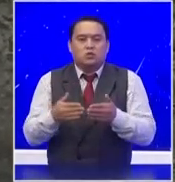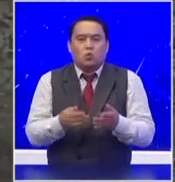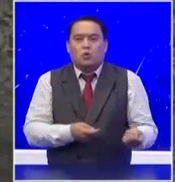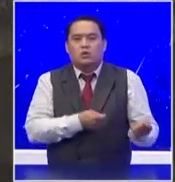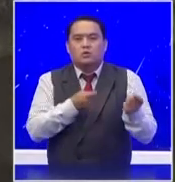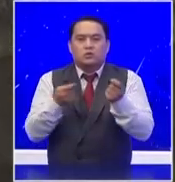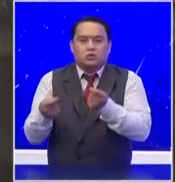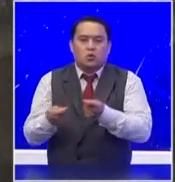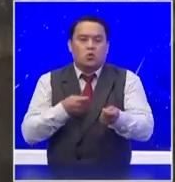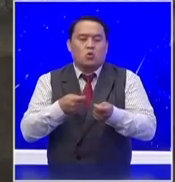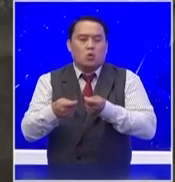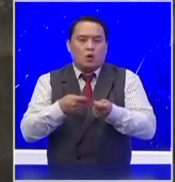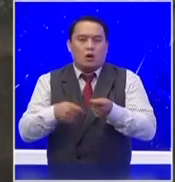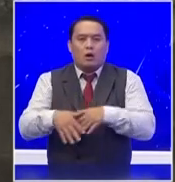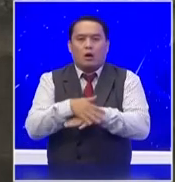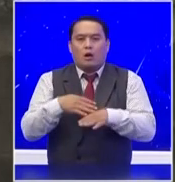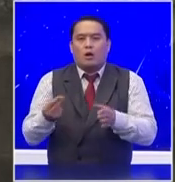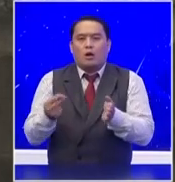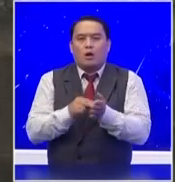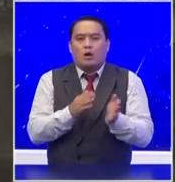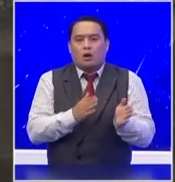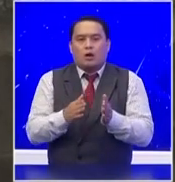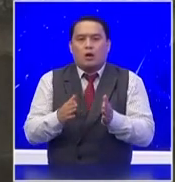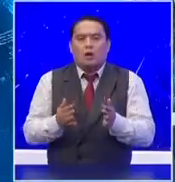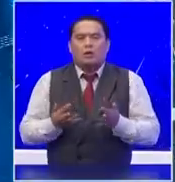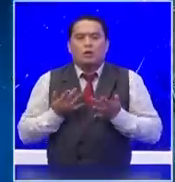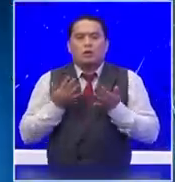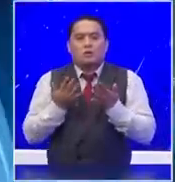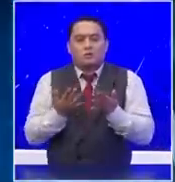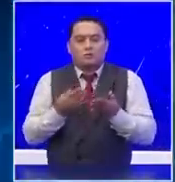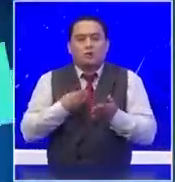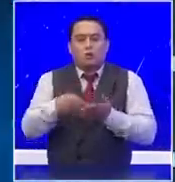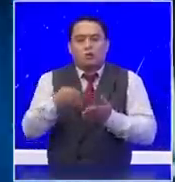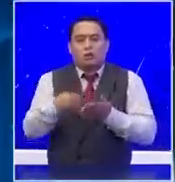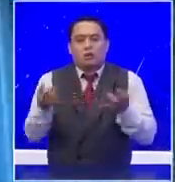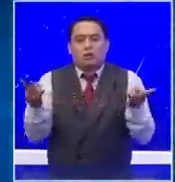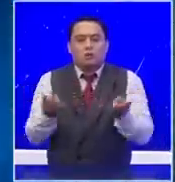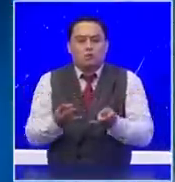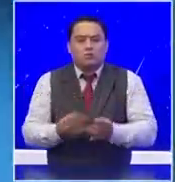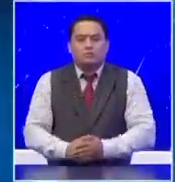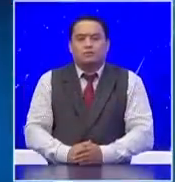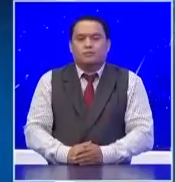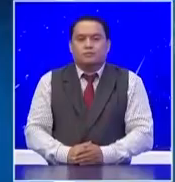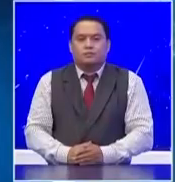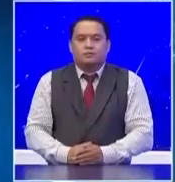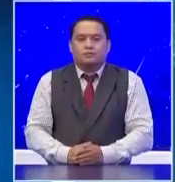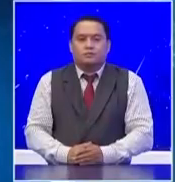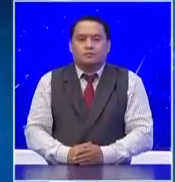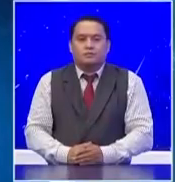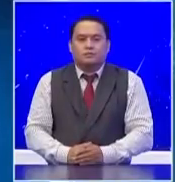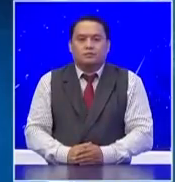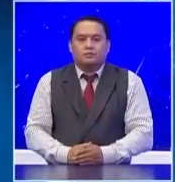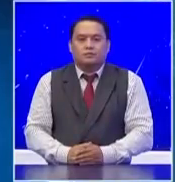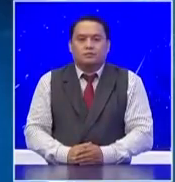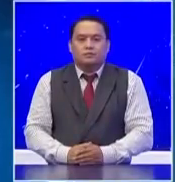жеткізілген. Билік өкілдері халықты баға тұрақты кезде көмір алып қалуға үндейді. Медет Шумабай, Асет Дүйсенбек, Жетсу